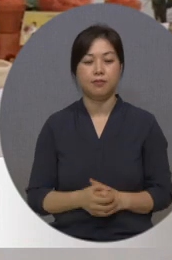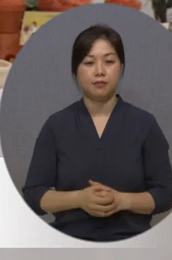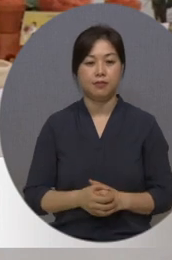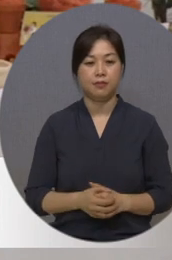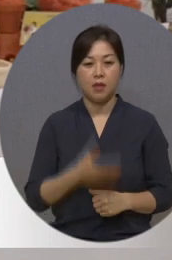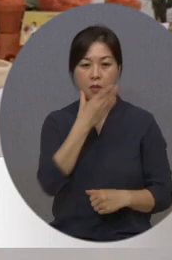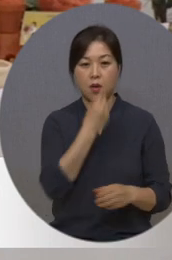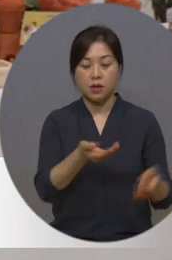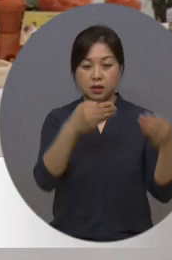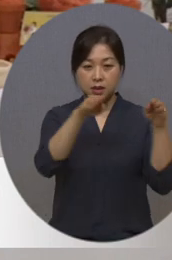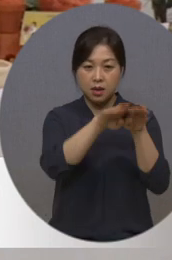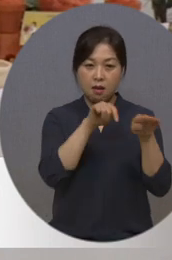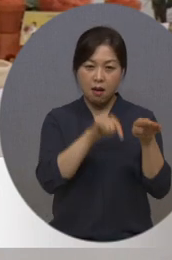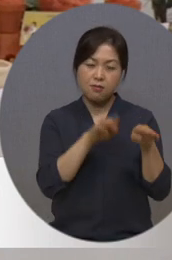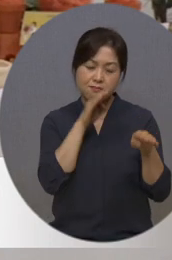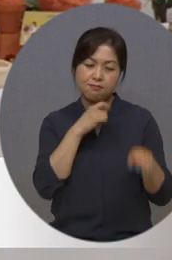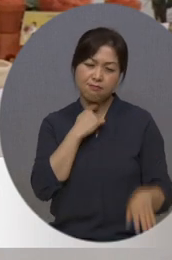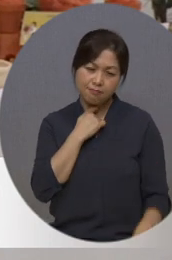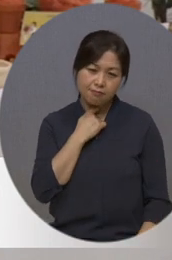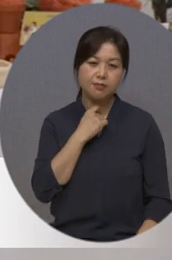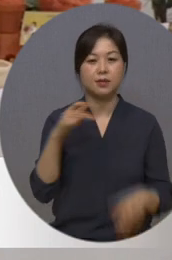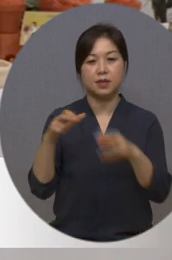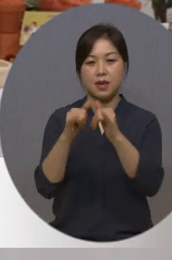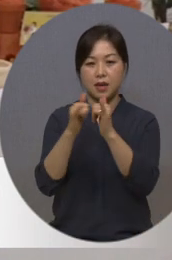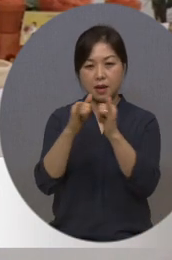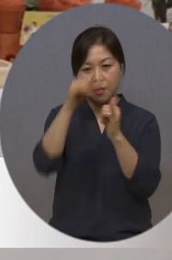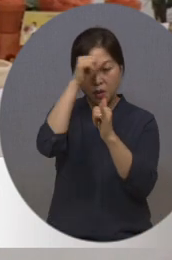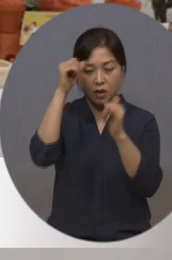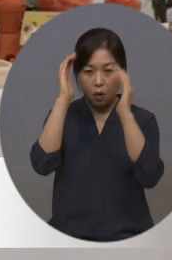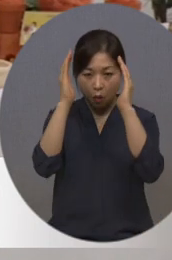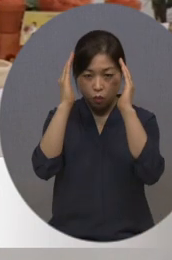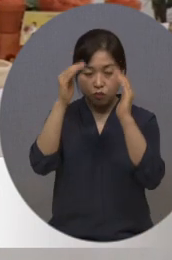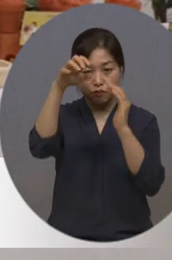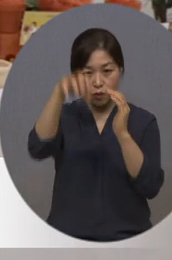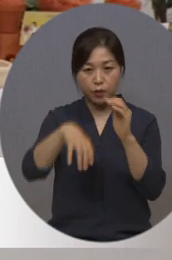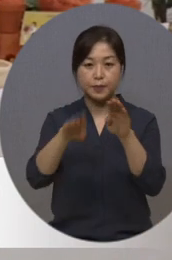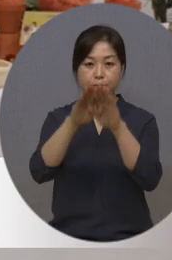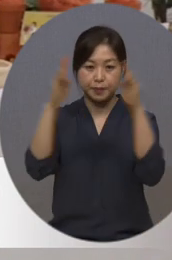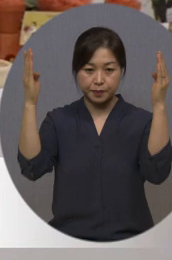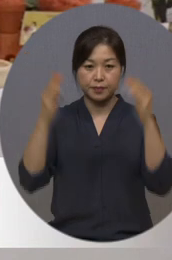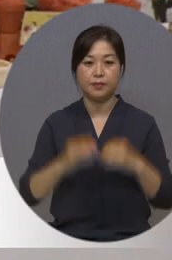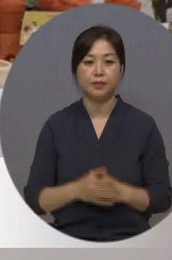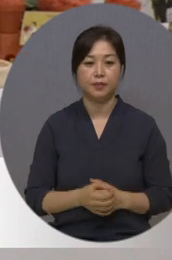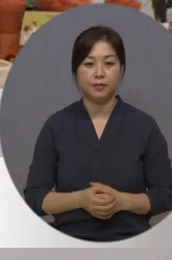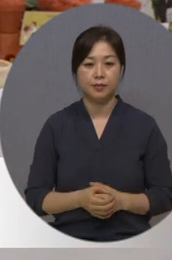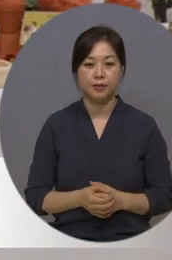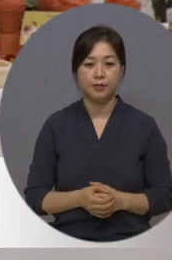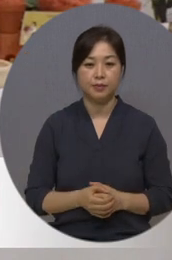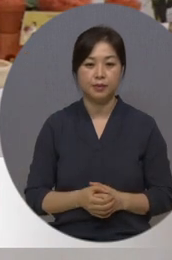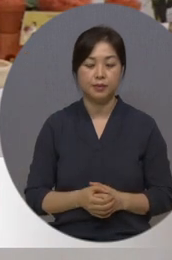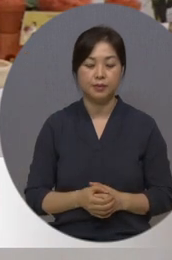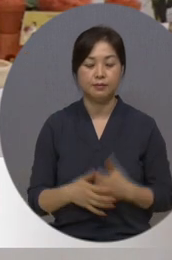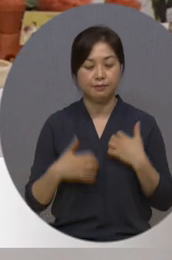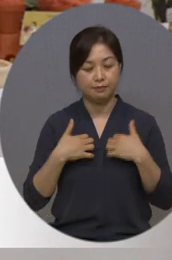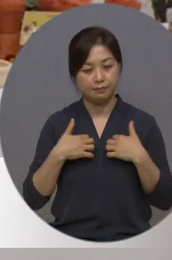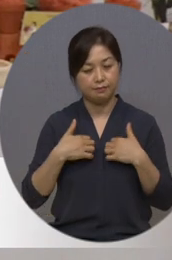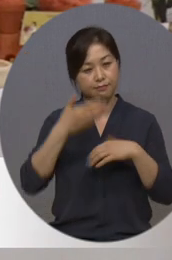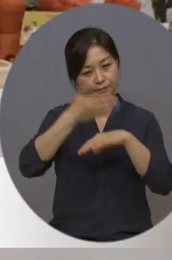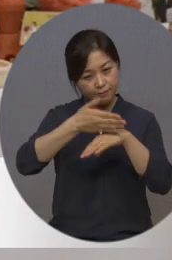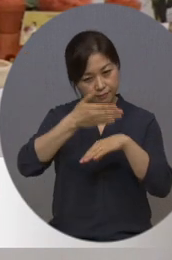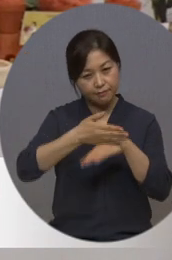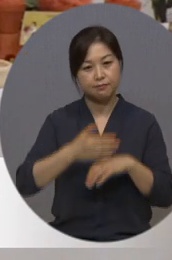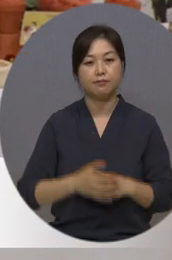오랜 숙원이었던 장애인 학습 평생학습관이 개관되었습니다. 너무너무